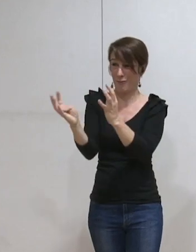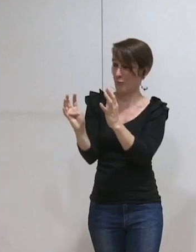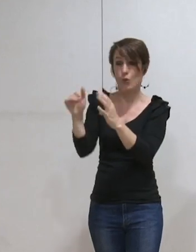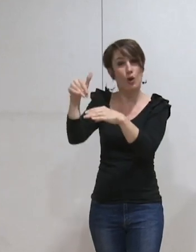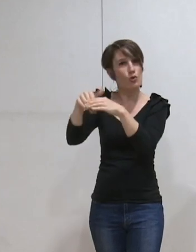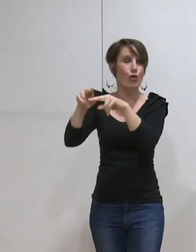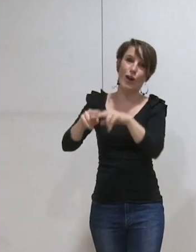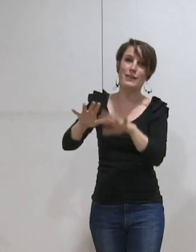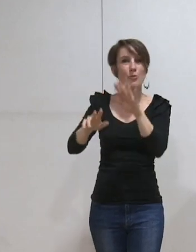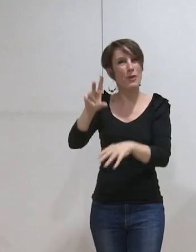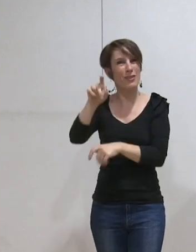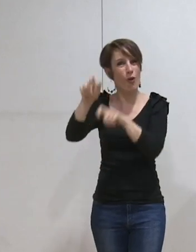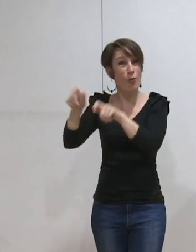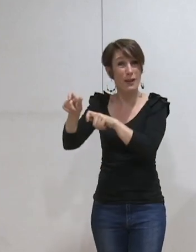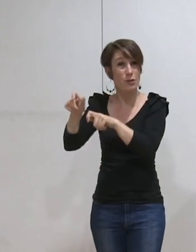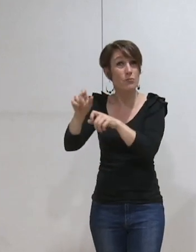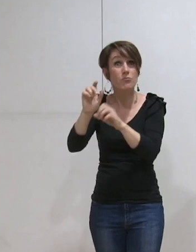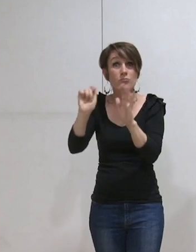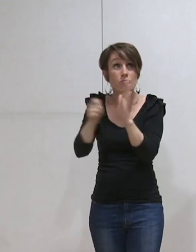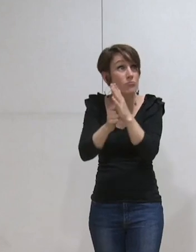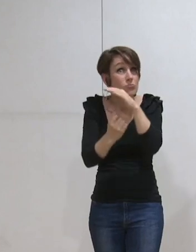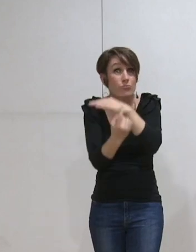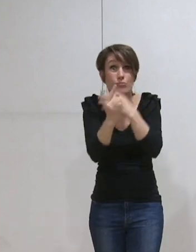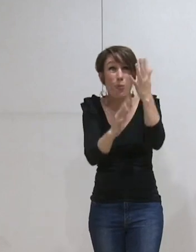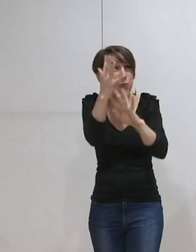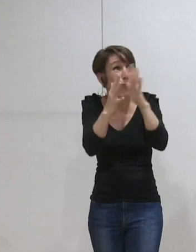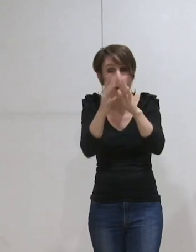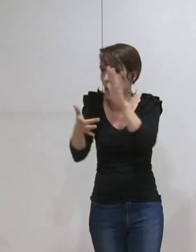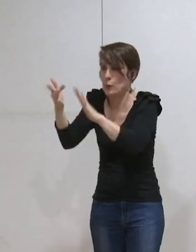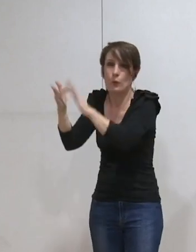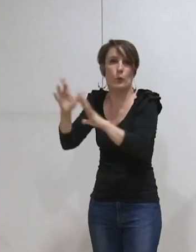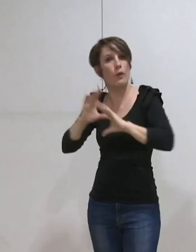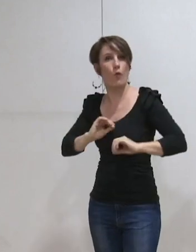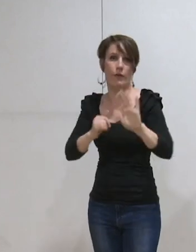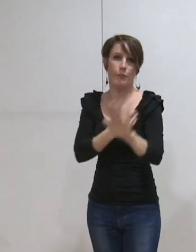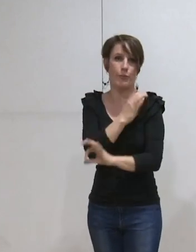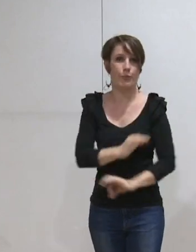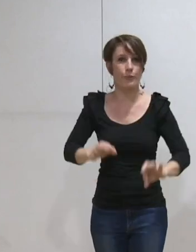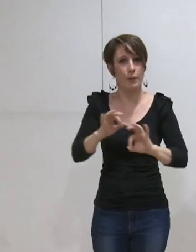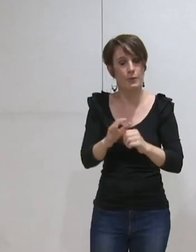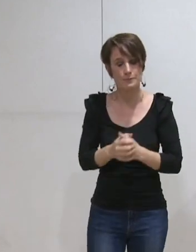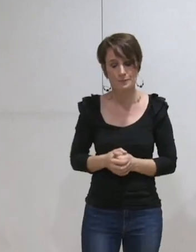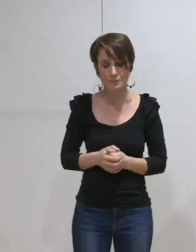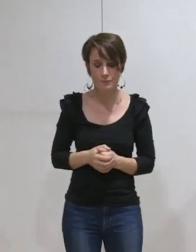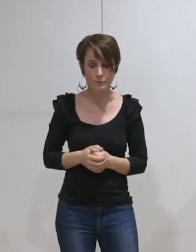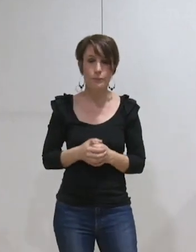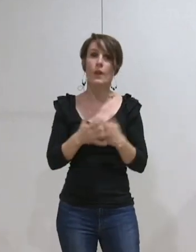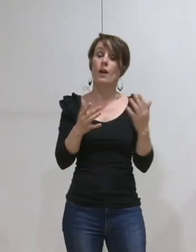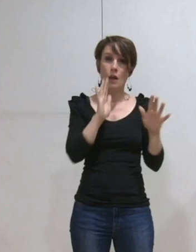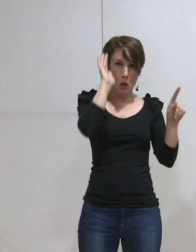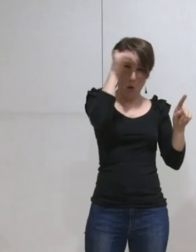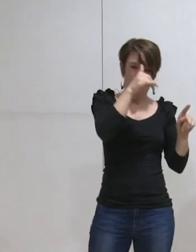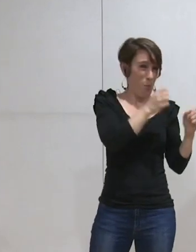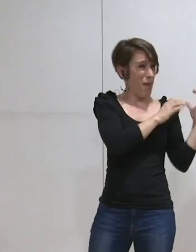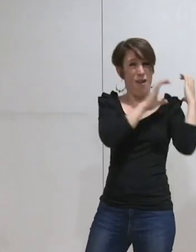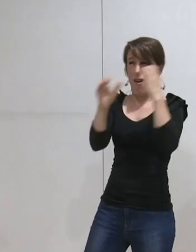trouvaient encore dans les lieux en dépit de l'arrivée rapide des sapeurs pompiers dont nous tenons ce soir à saluer l'action le théâtre